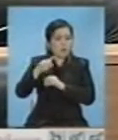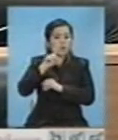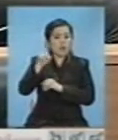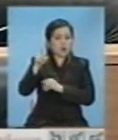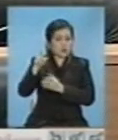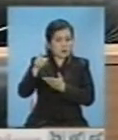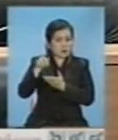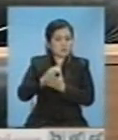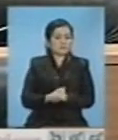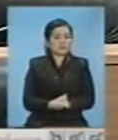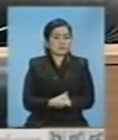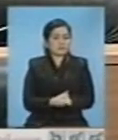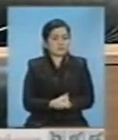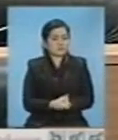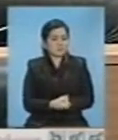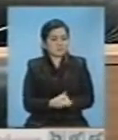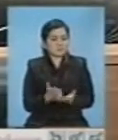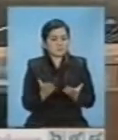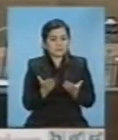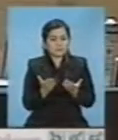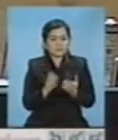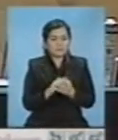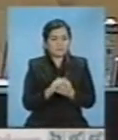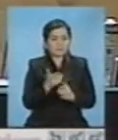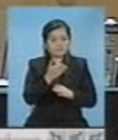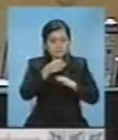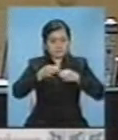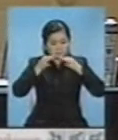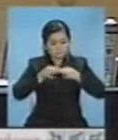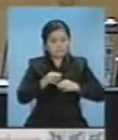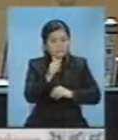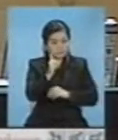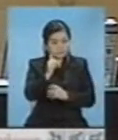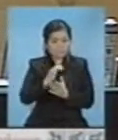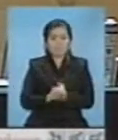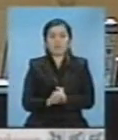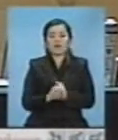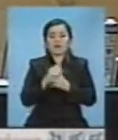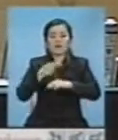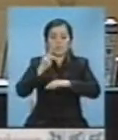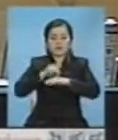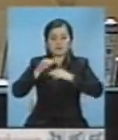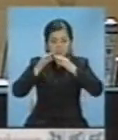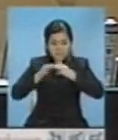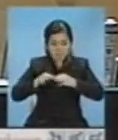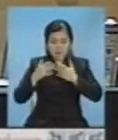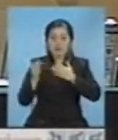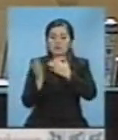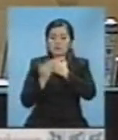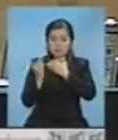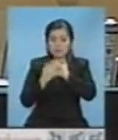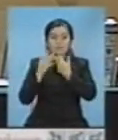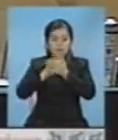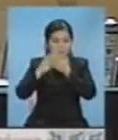าว่า ครับท่านฮะผมวินิจฉัย วินิจฉัยนะครับ เมื่อกี้ผมวินิจฉัยแล้วได้เตือนท่านสุนัยไปแล้วครับไม่อยากให้เสียเวล